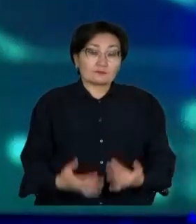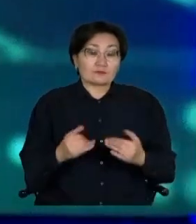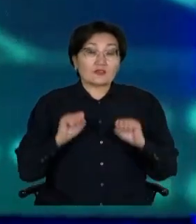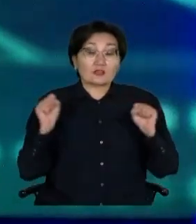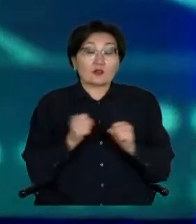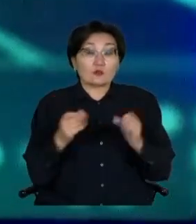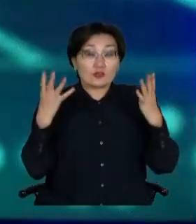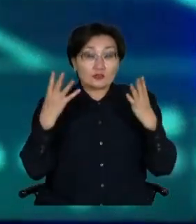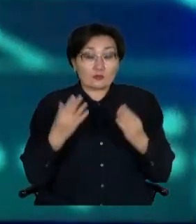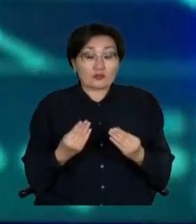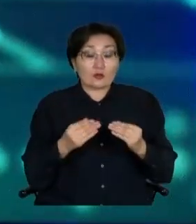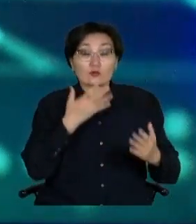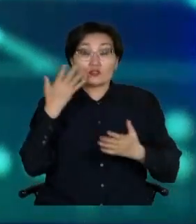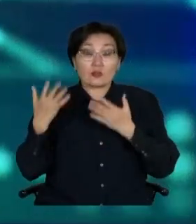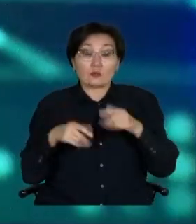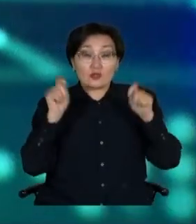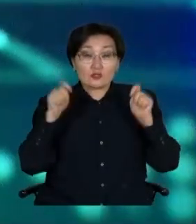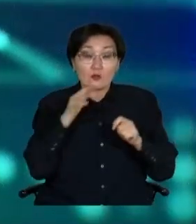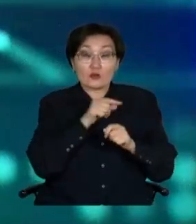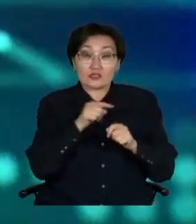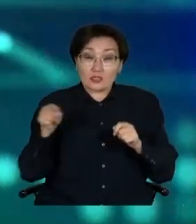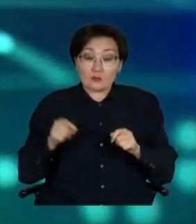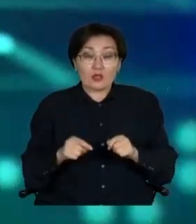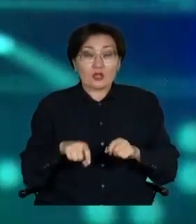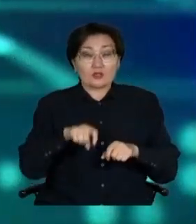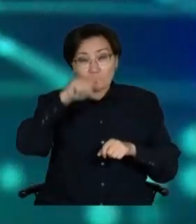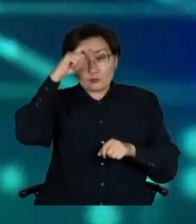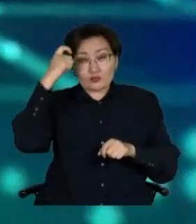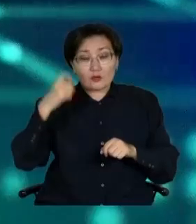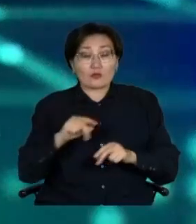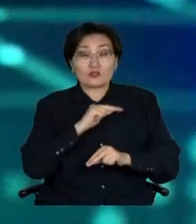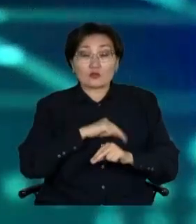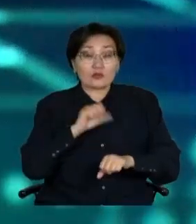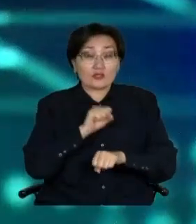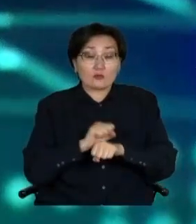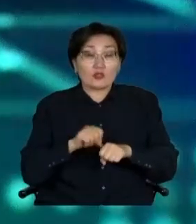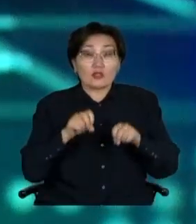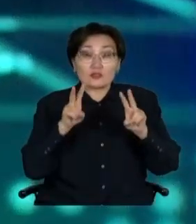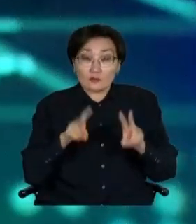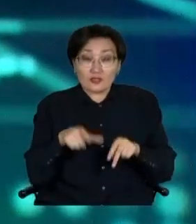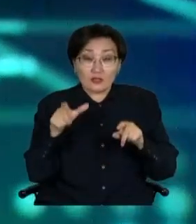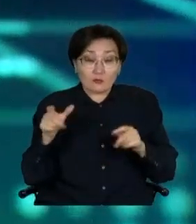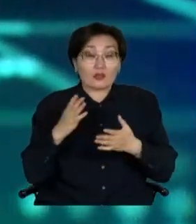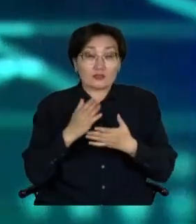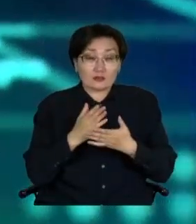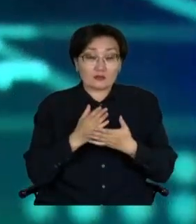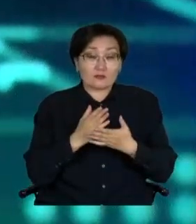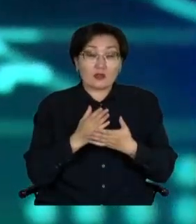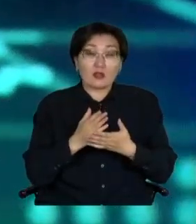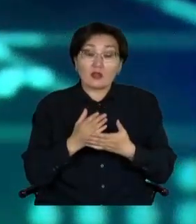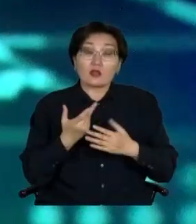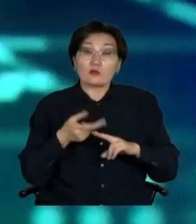Қақаған аязда, ызғарлы боранда, жаңбырлы кезеңде тіпті аптап ыстықта да жұмысын тоқтатпайтын мамандық иелері көптің көңілінен шығып жүргені